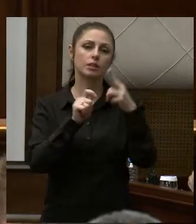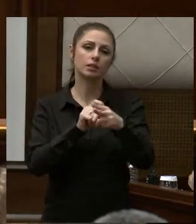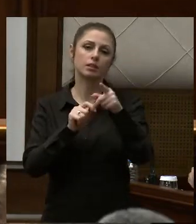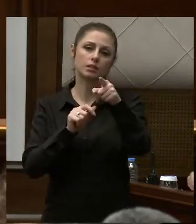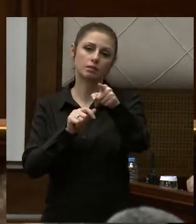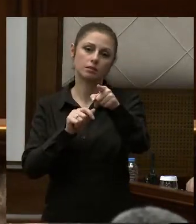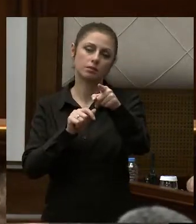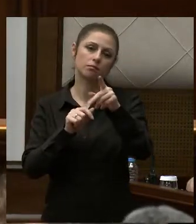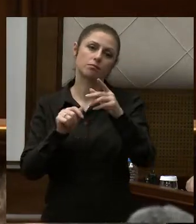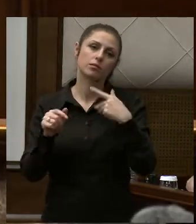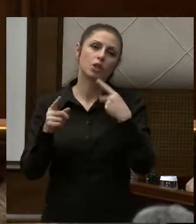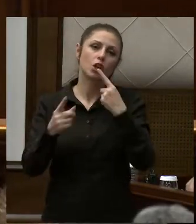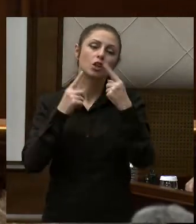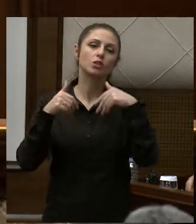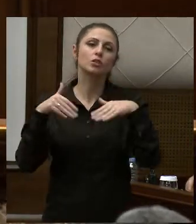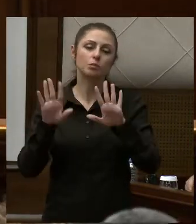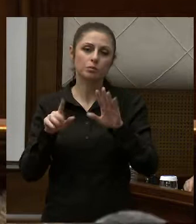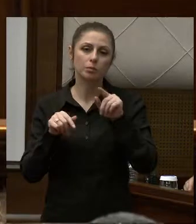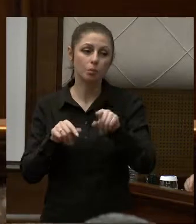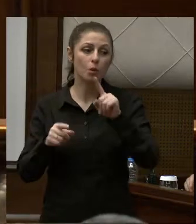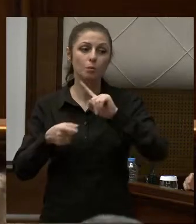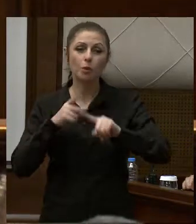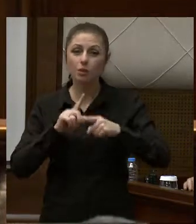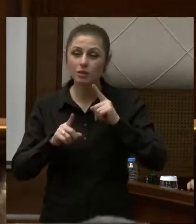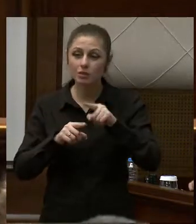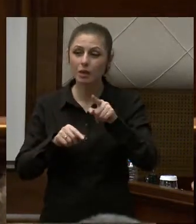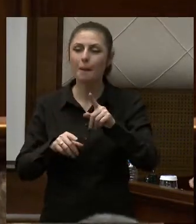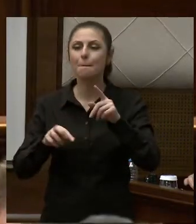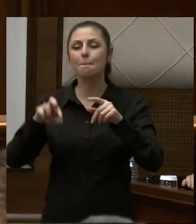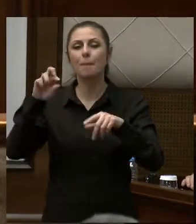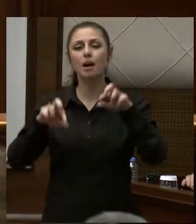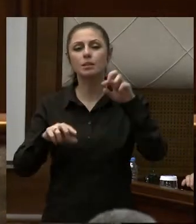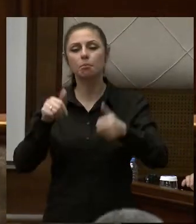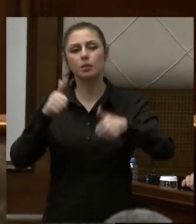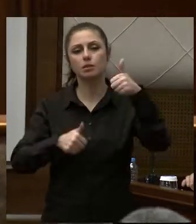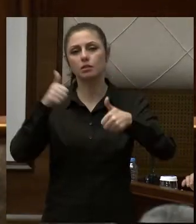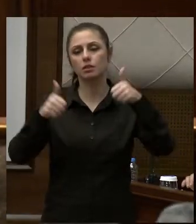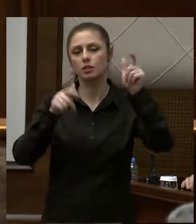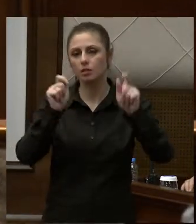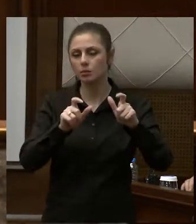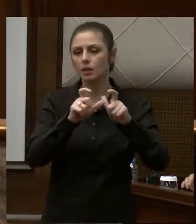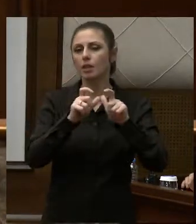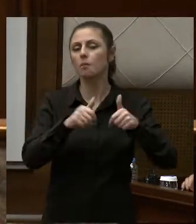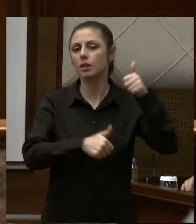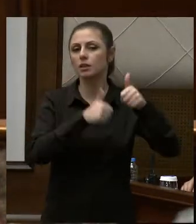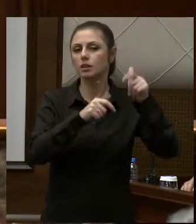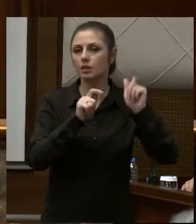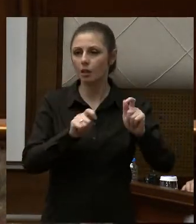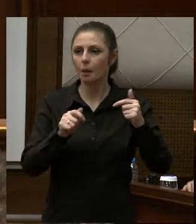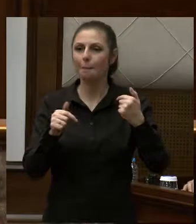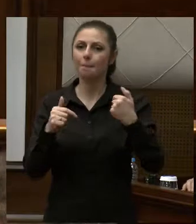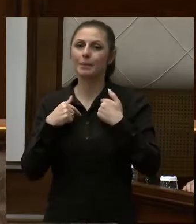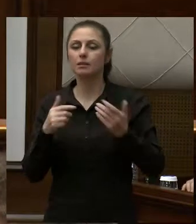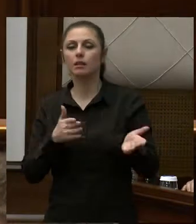görevim gereğince. Genel siyaseti parti başkanları yapacak, genel başkanlar yapacak. Biz yerel